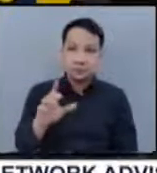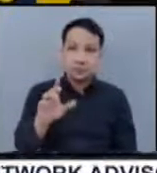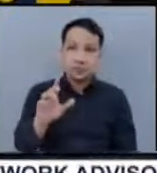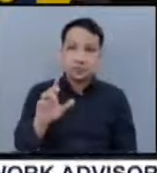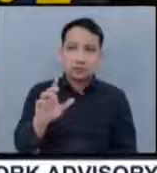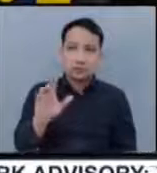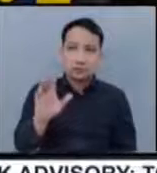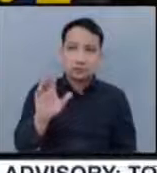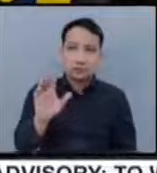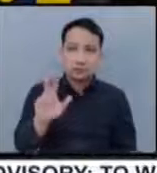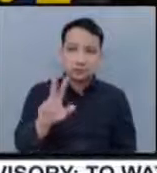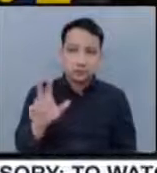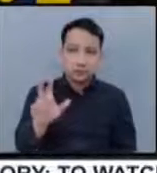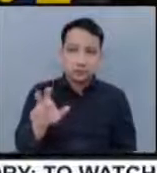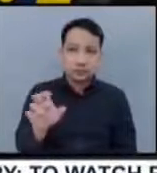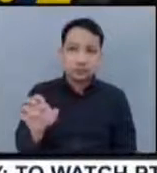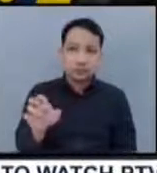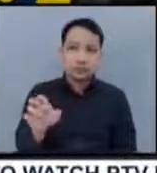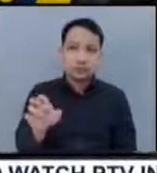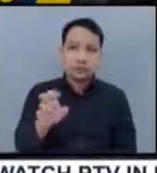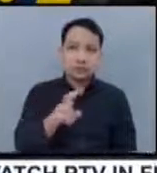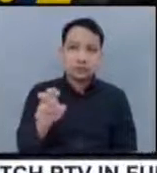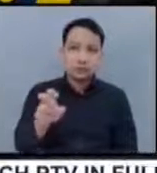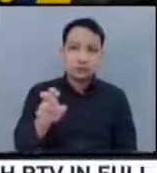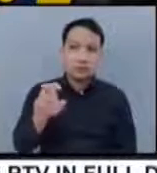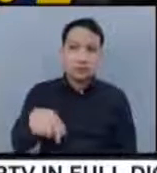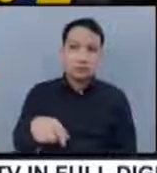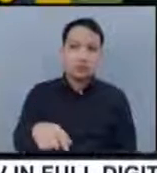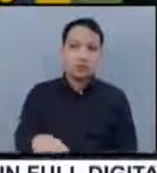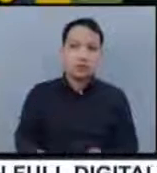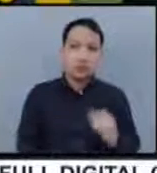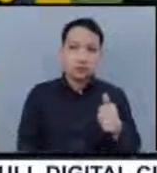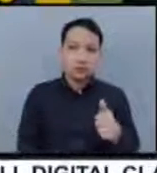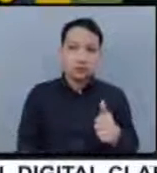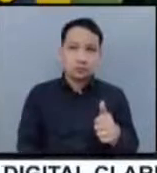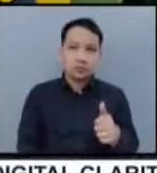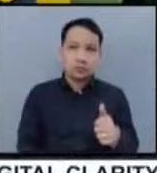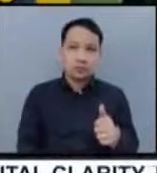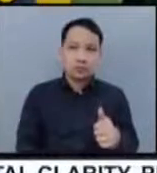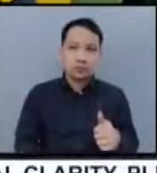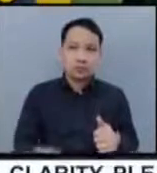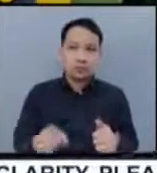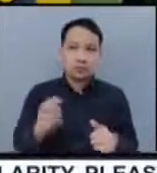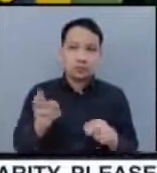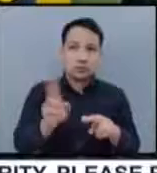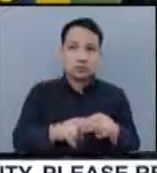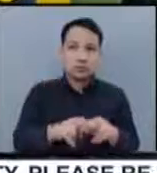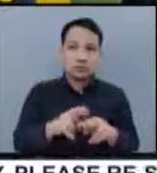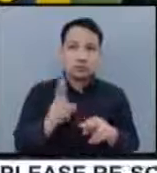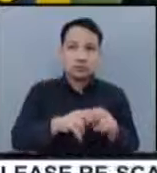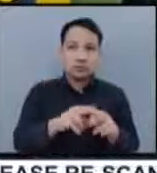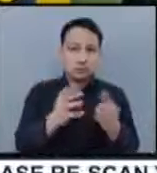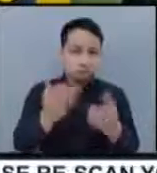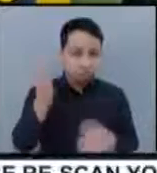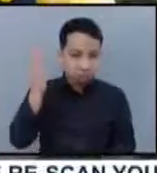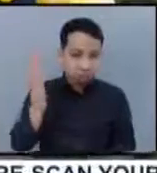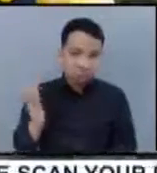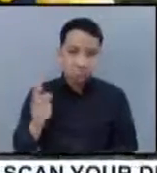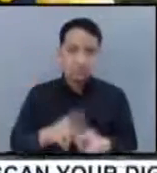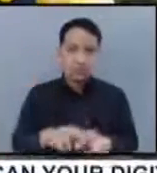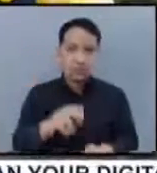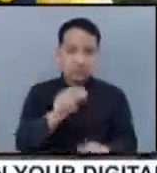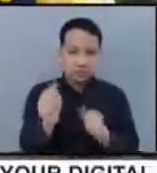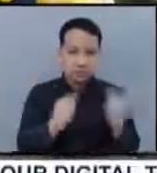ng rosas, at 200 pesos sa 10 piraso ng sunflower. Halos doble naman ang taas presyo sa arranged